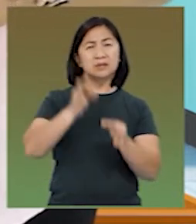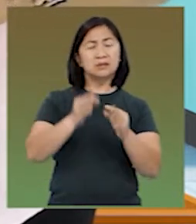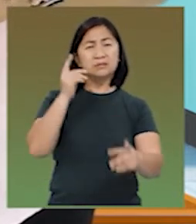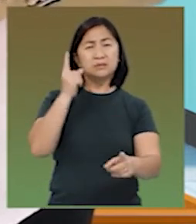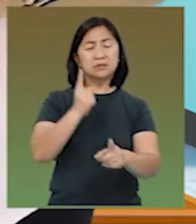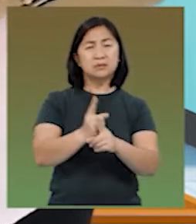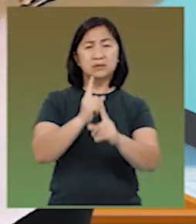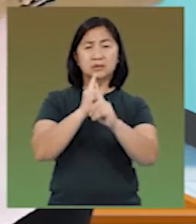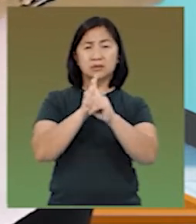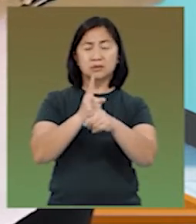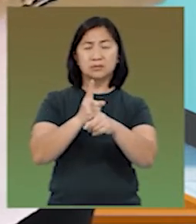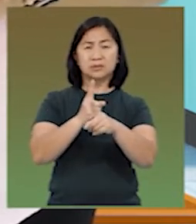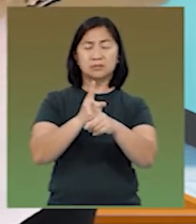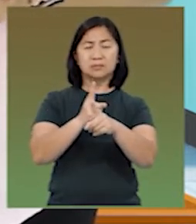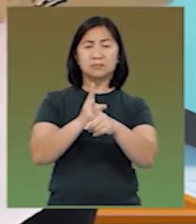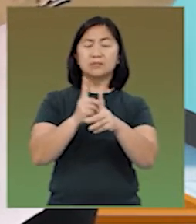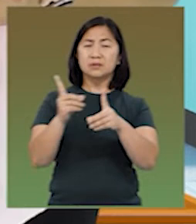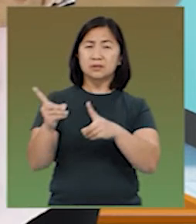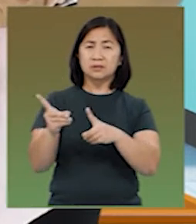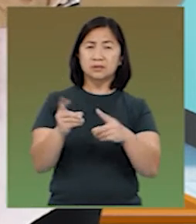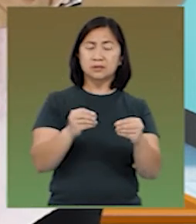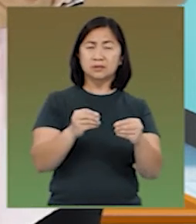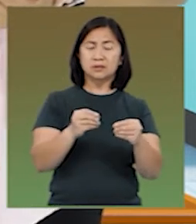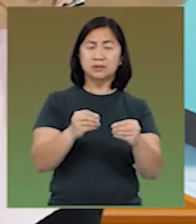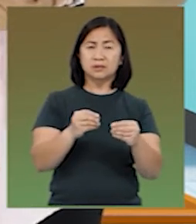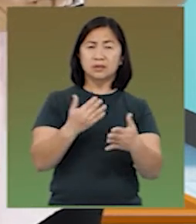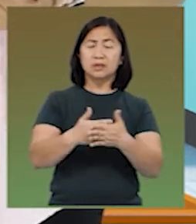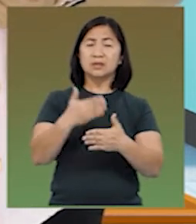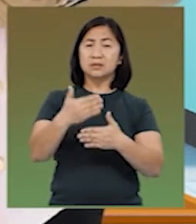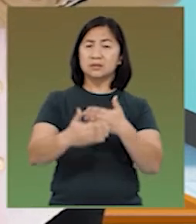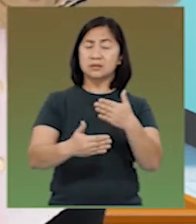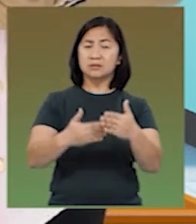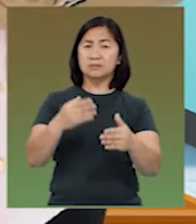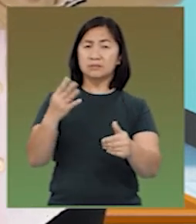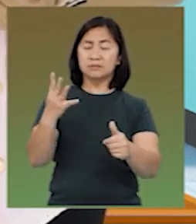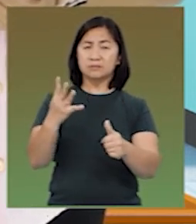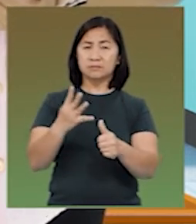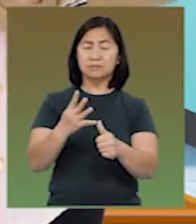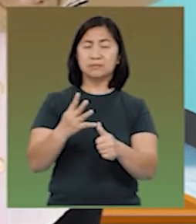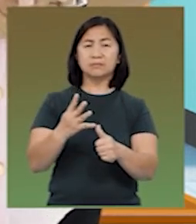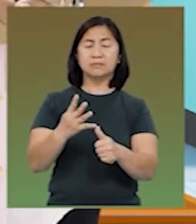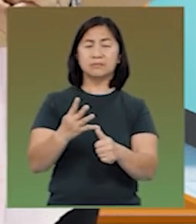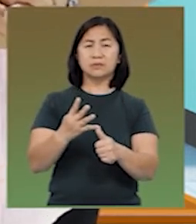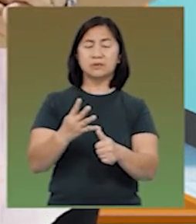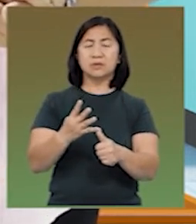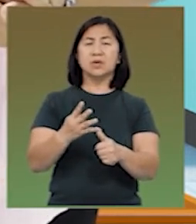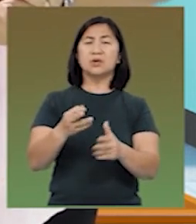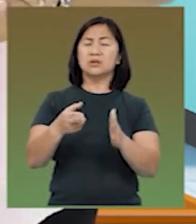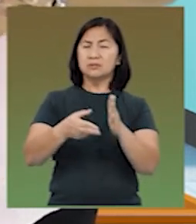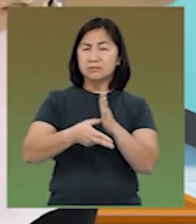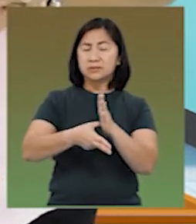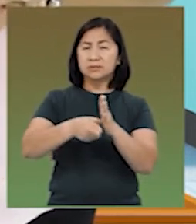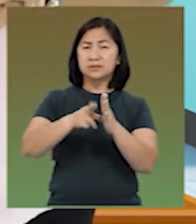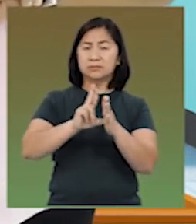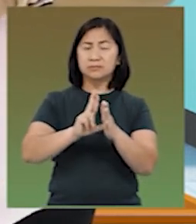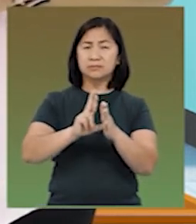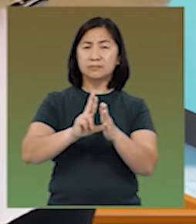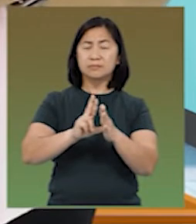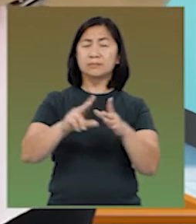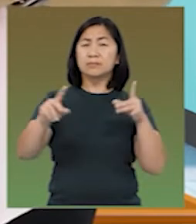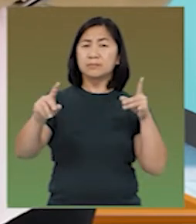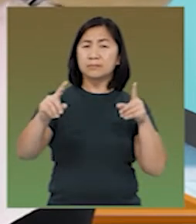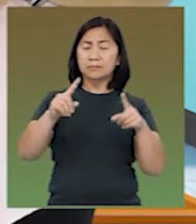Alamin kung tama ang inyong sagot, kaya gawin na ang step 4, ang check or look back.